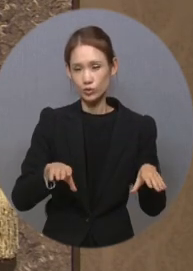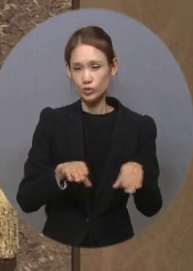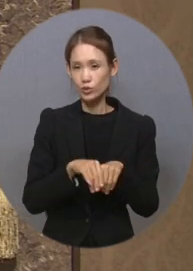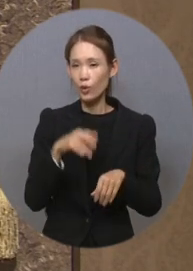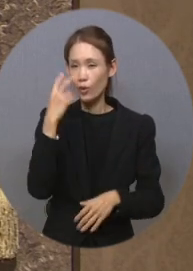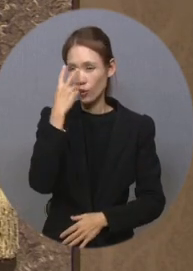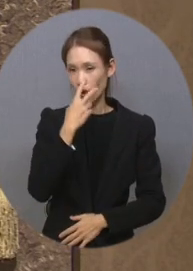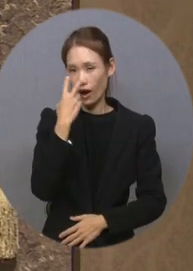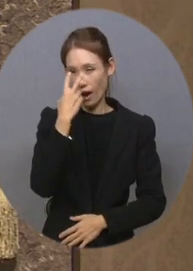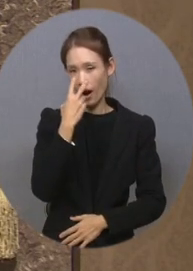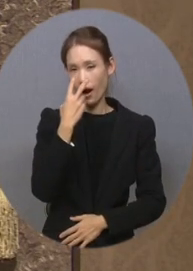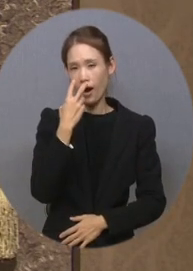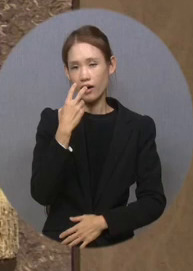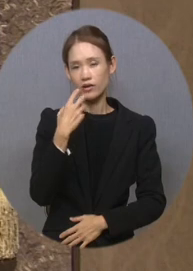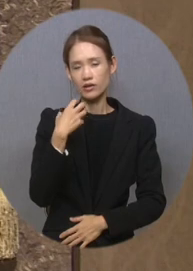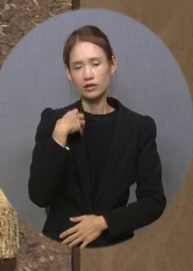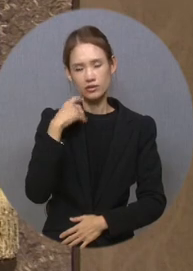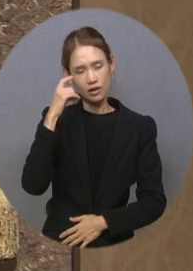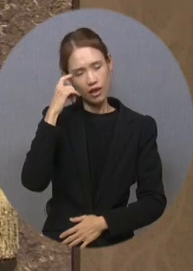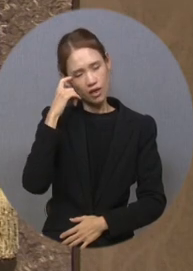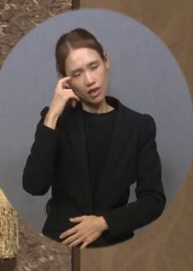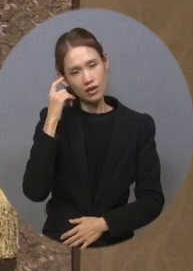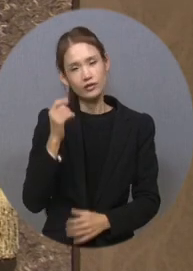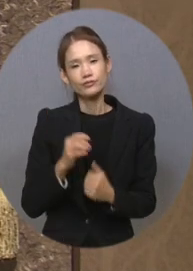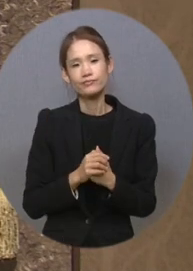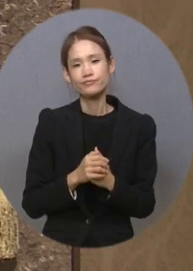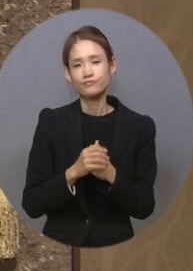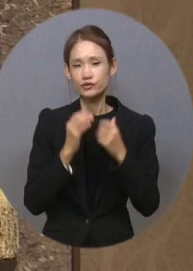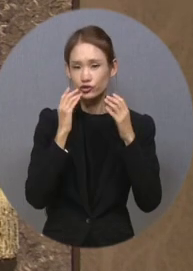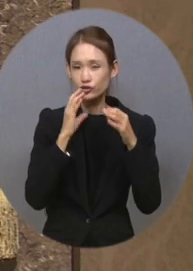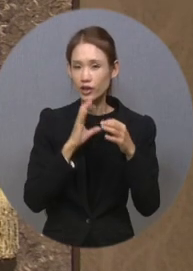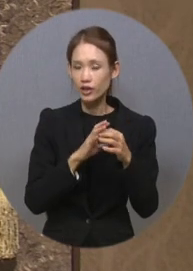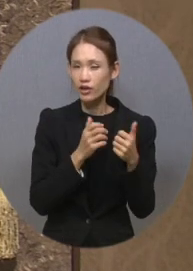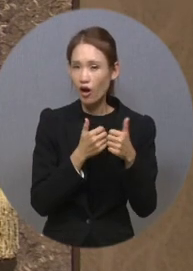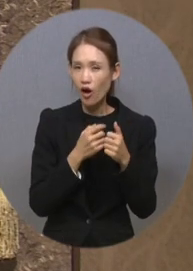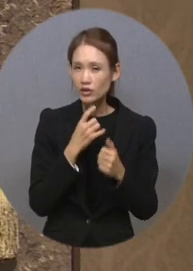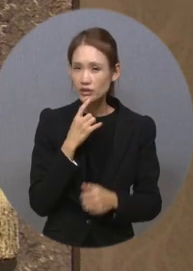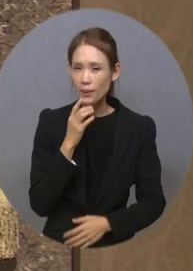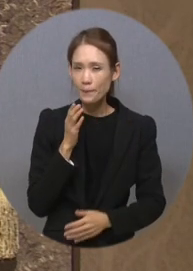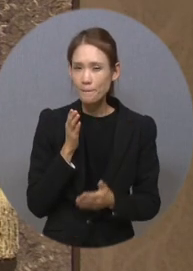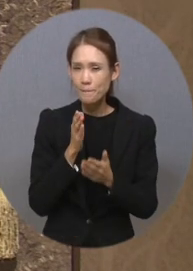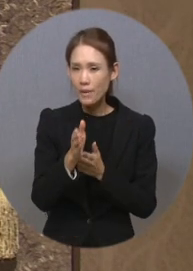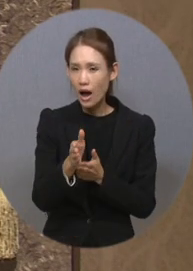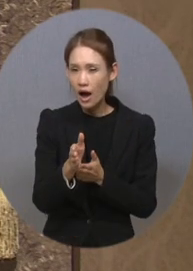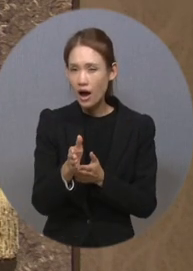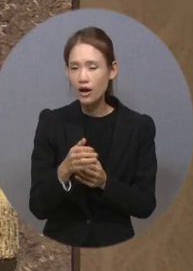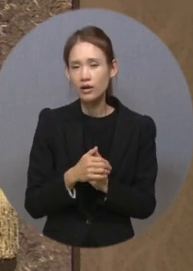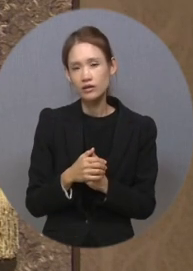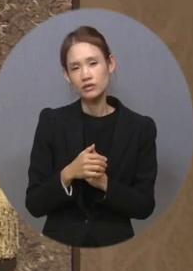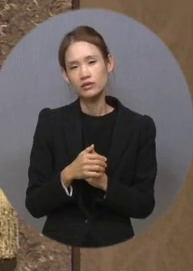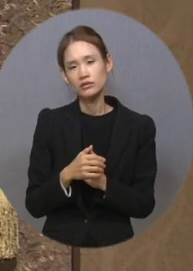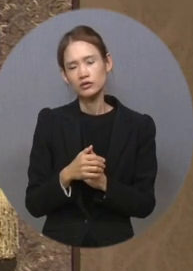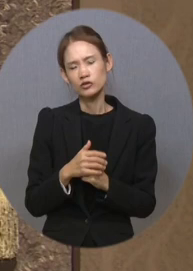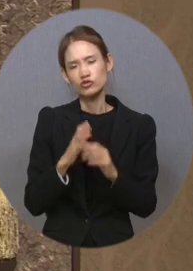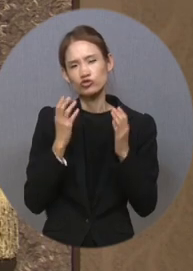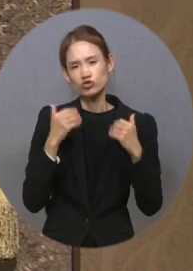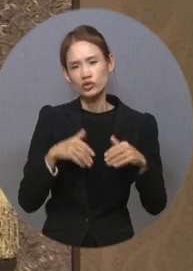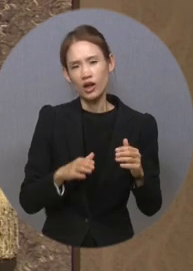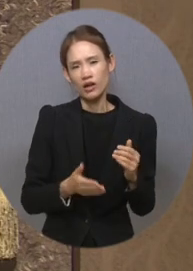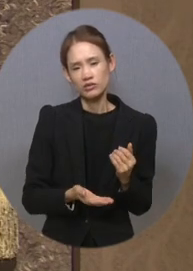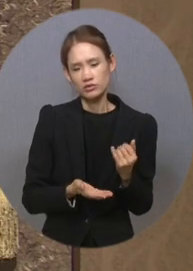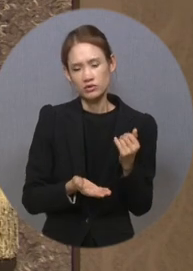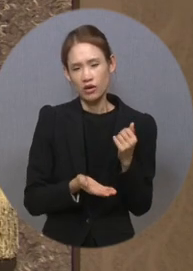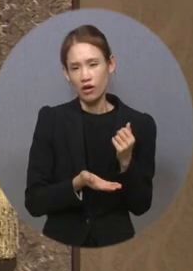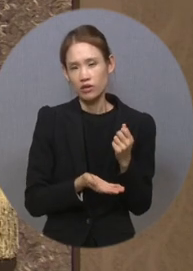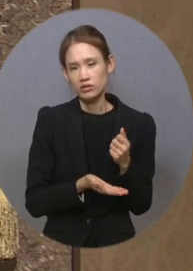총괄하는데 제가 볼 때 육아에 대한 컨설팅만 해가지고 과연 그 출산이 장려되고 육아를 제대로